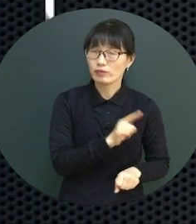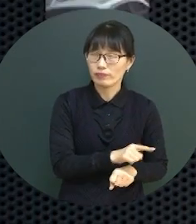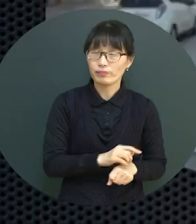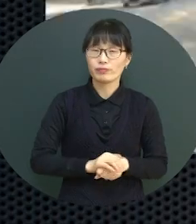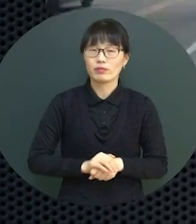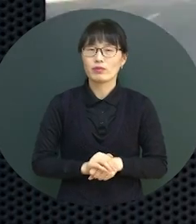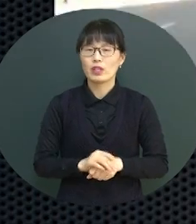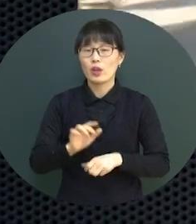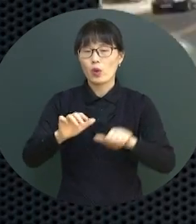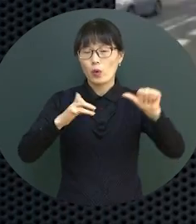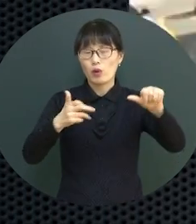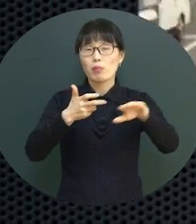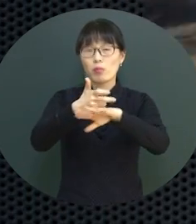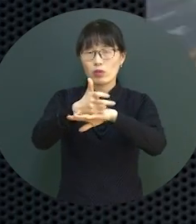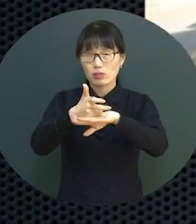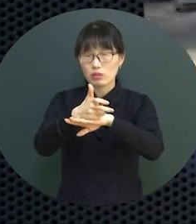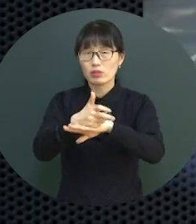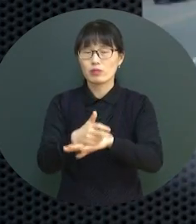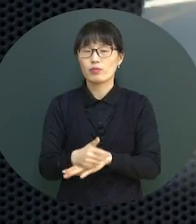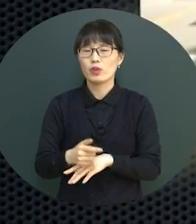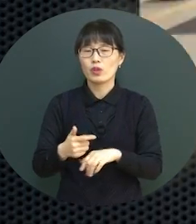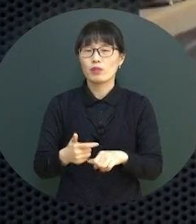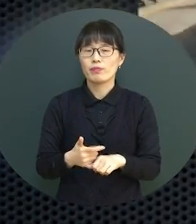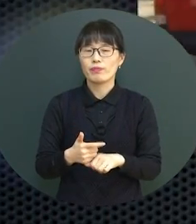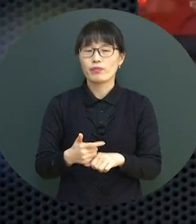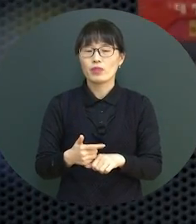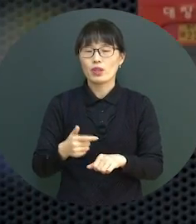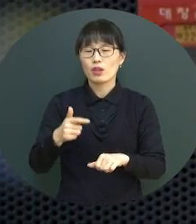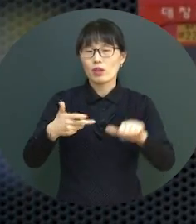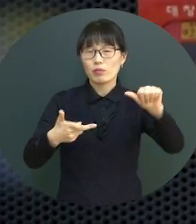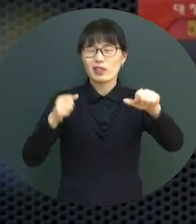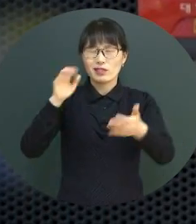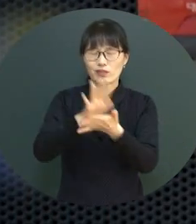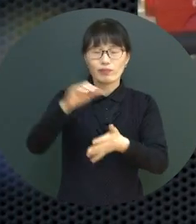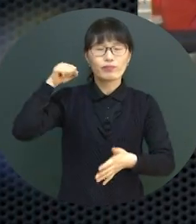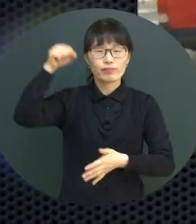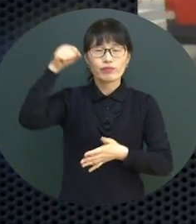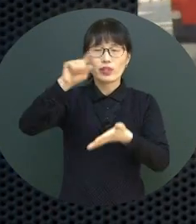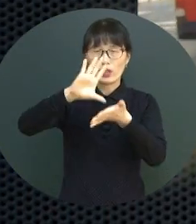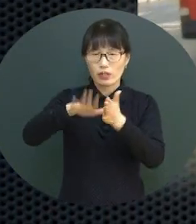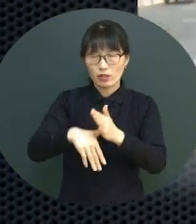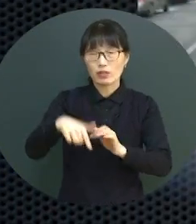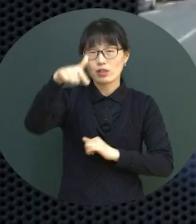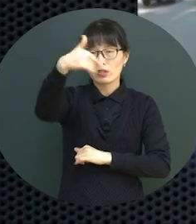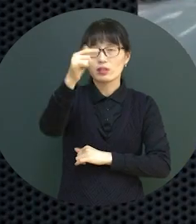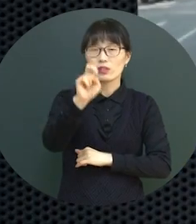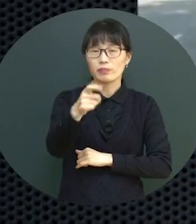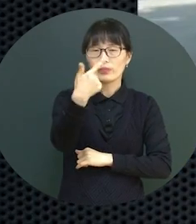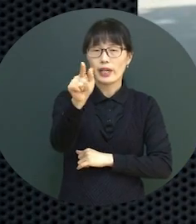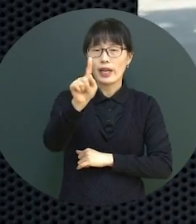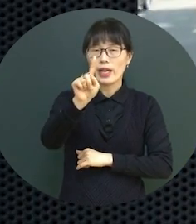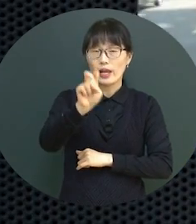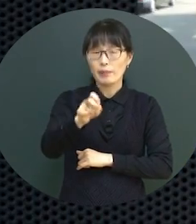이어서 5.18 버스는 5.18 당시 뜨거운 항쟁지였던 금남로 사가역을 지나